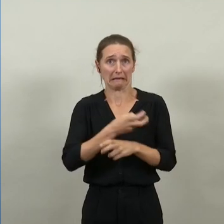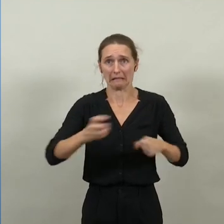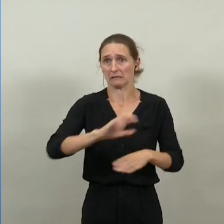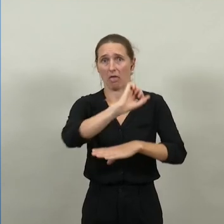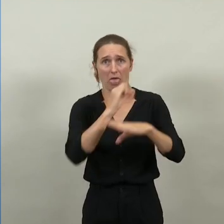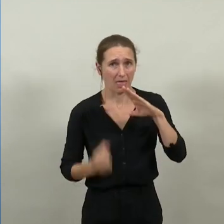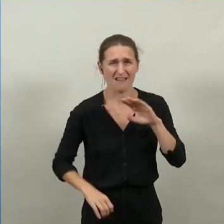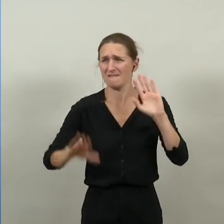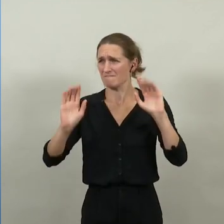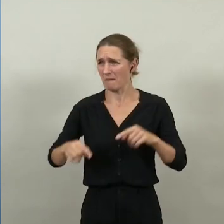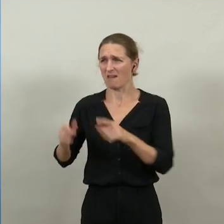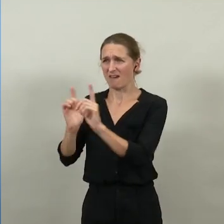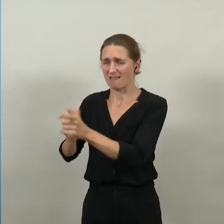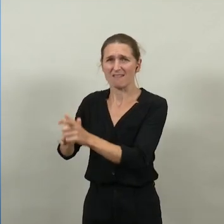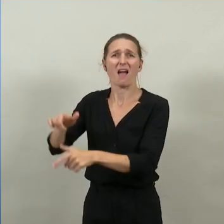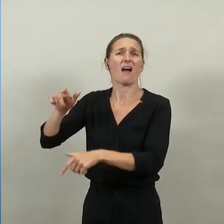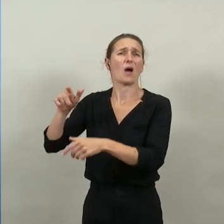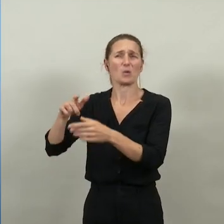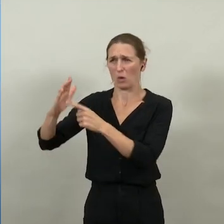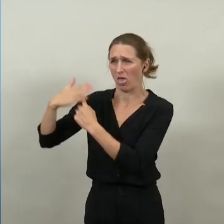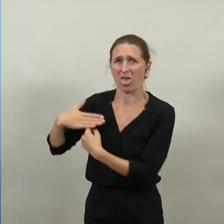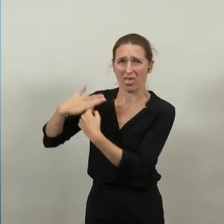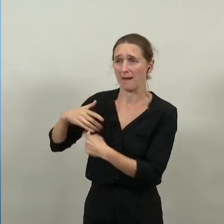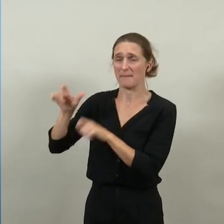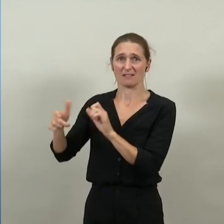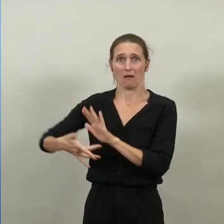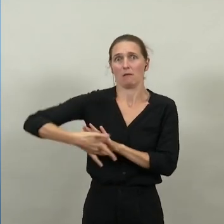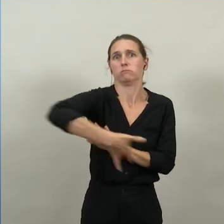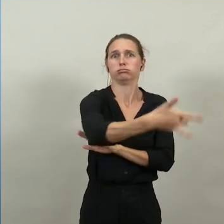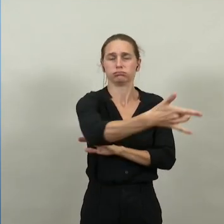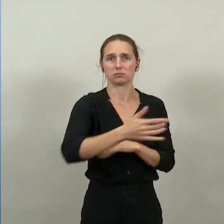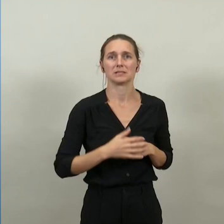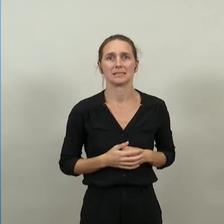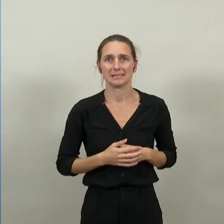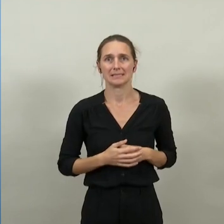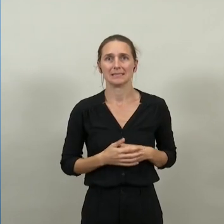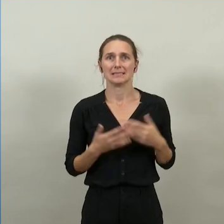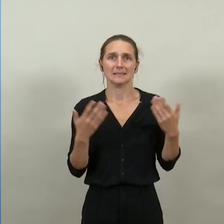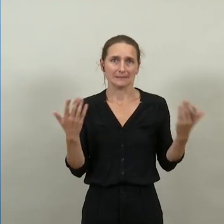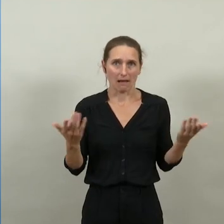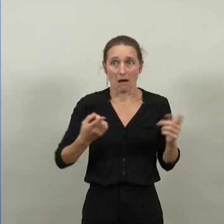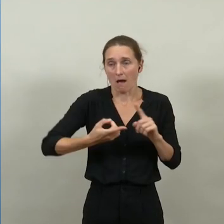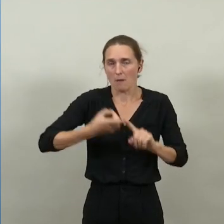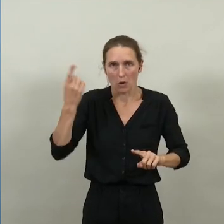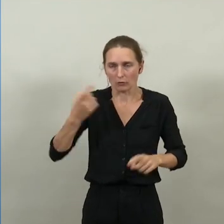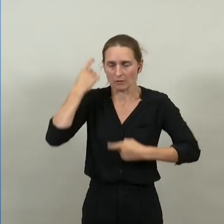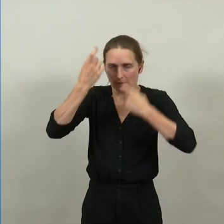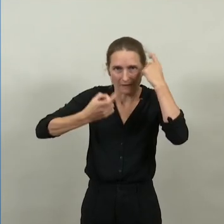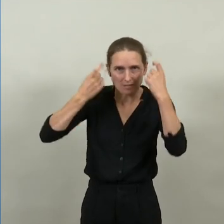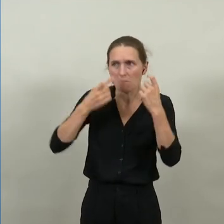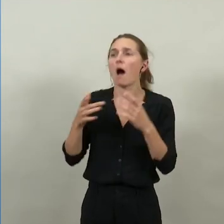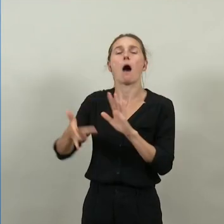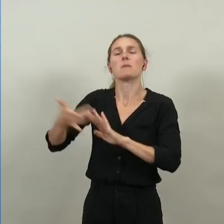faire preuve de toujours plus de créativité dans la lutte contre l'immigration il est impératif de se concentrer sur le développement de voies légal et régulé